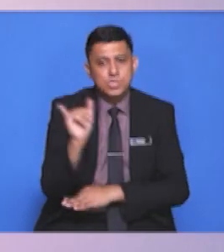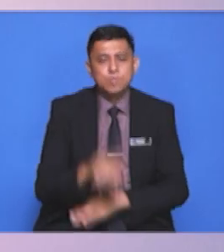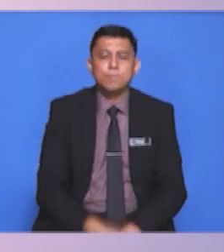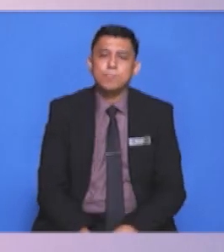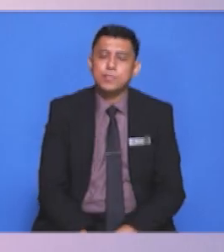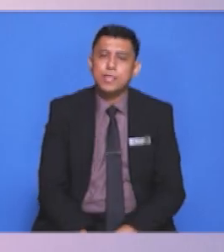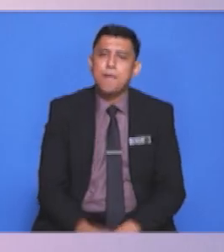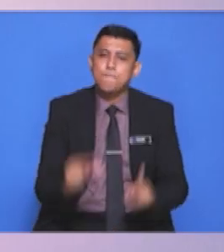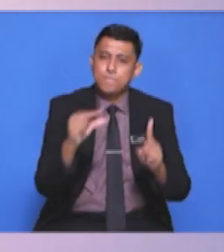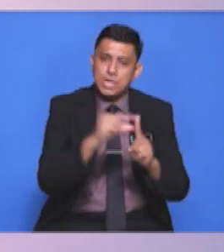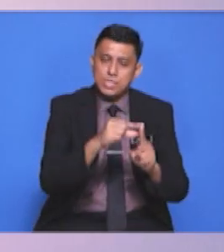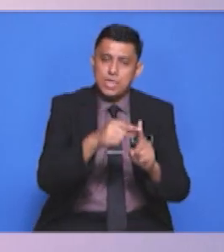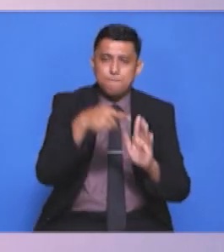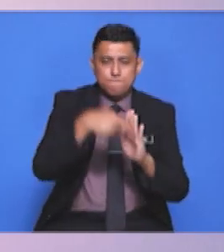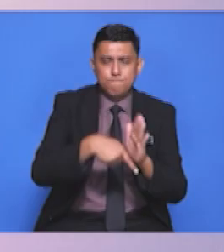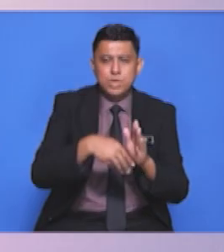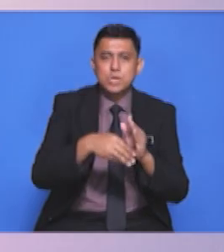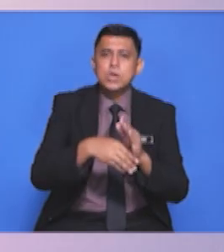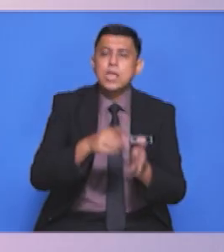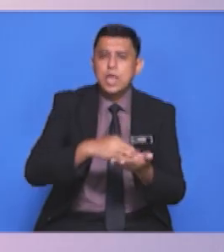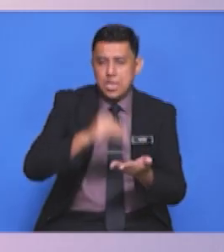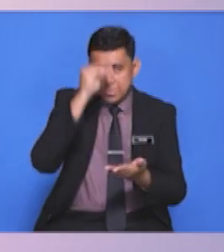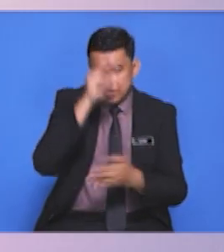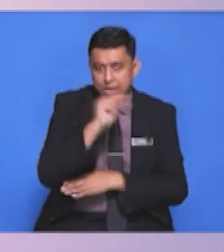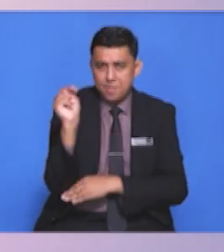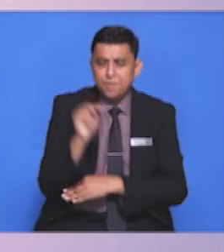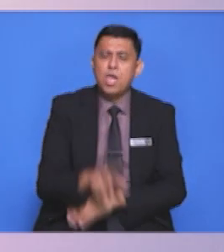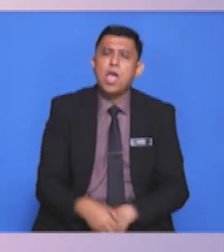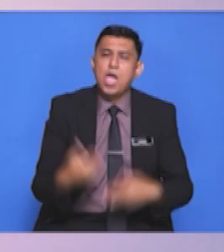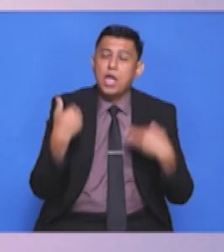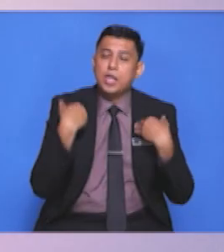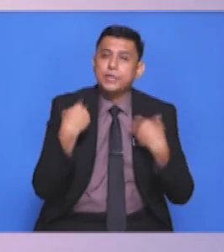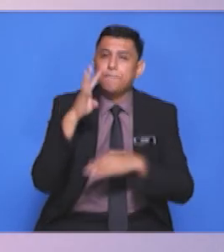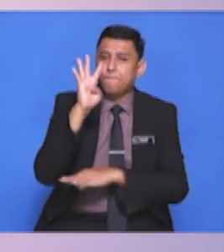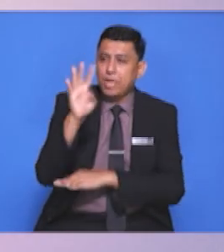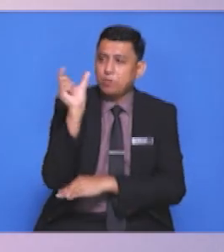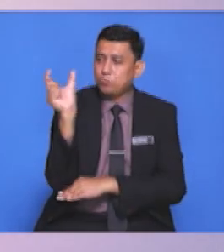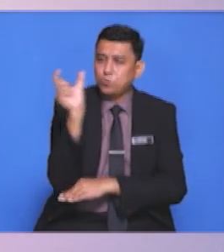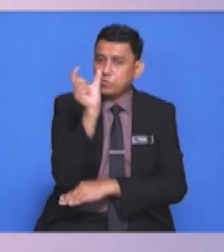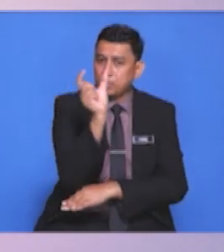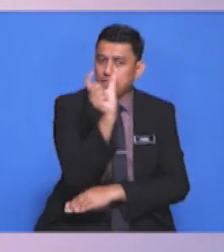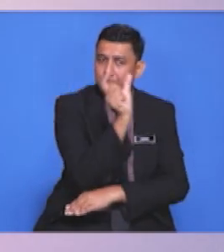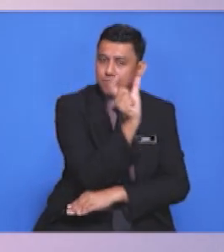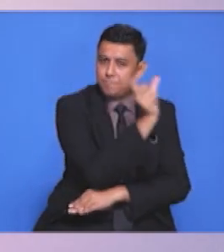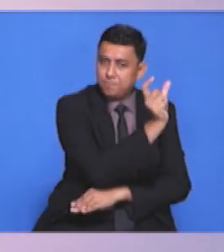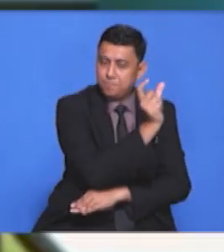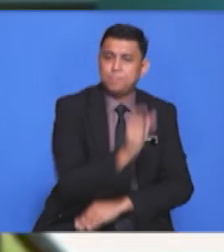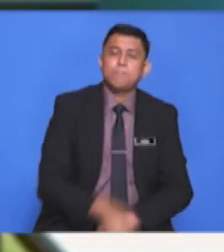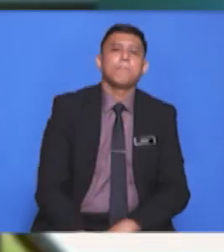bagi perkataan pelajaran mempunyai empat suku kata